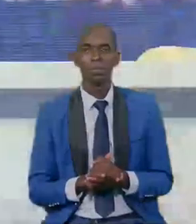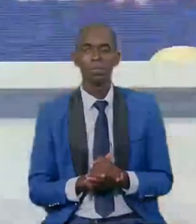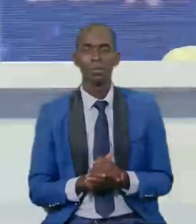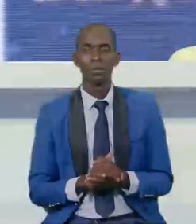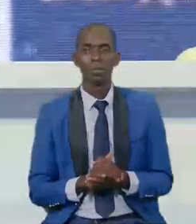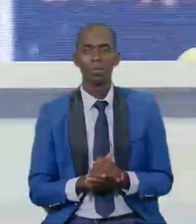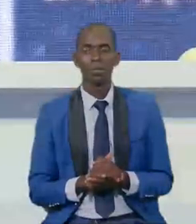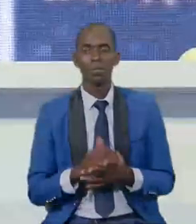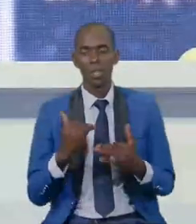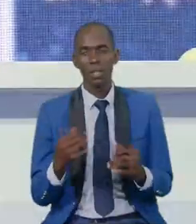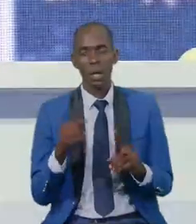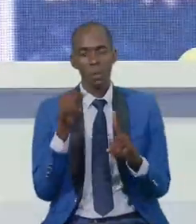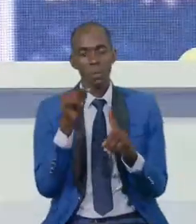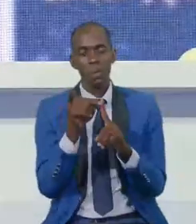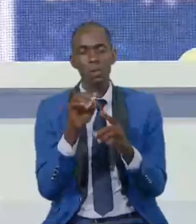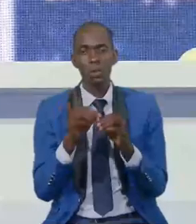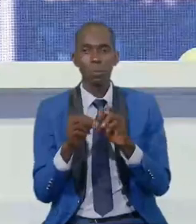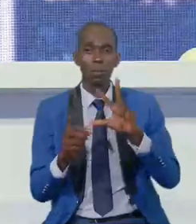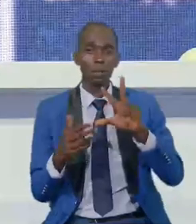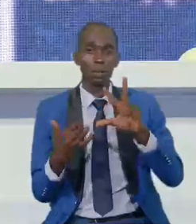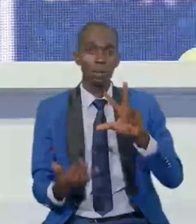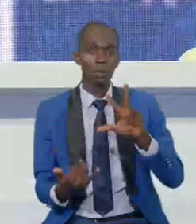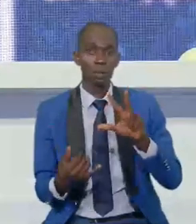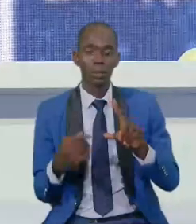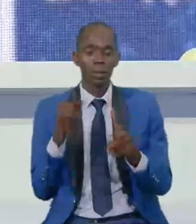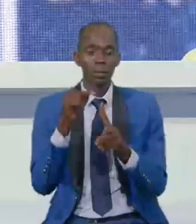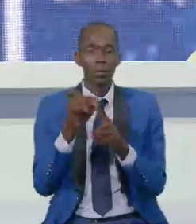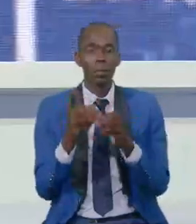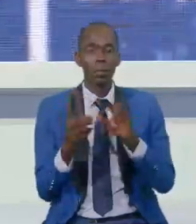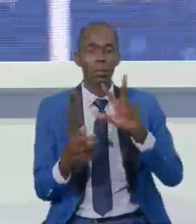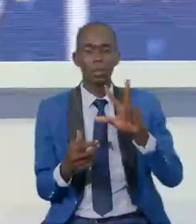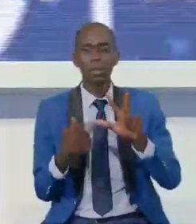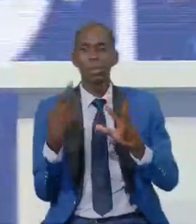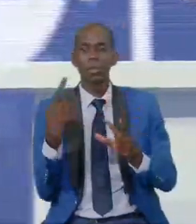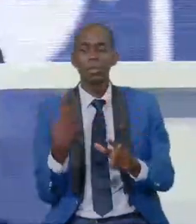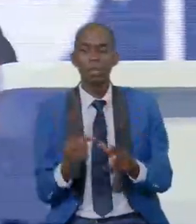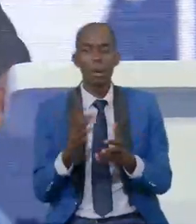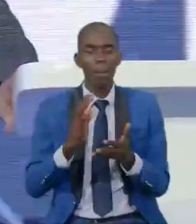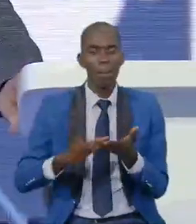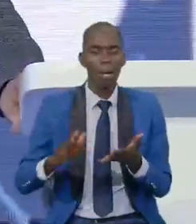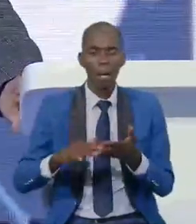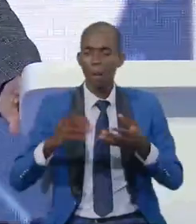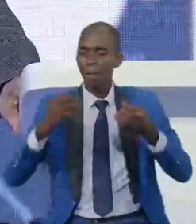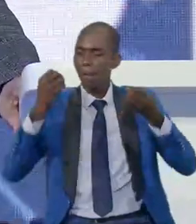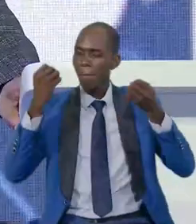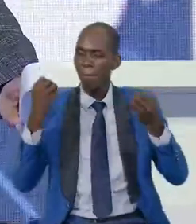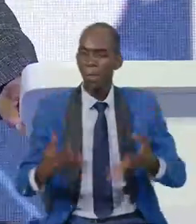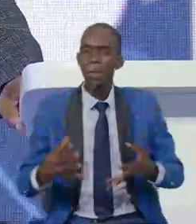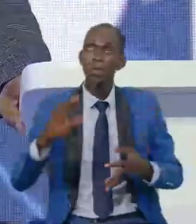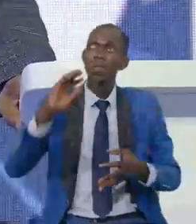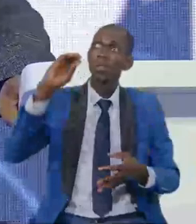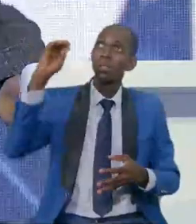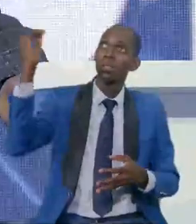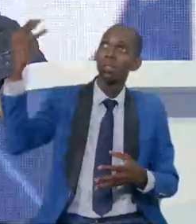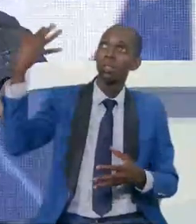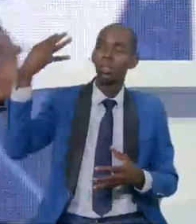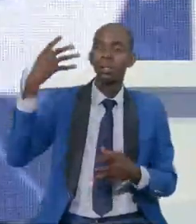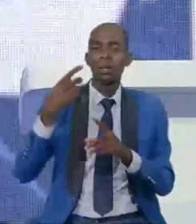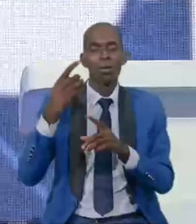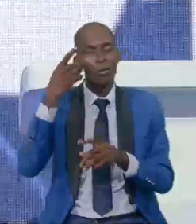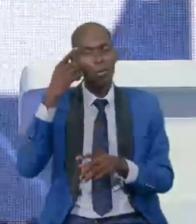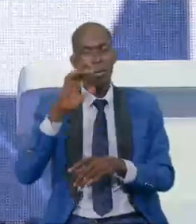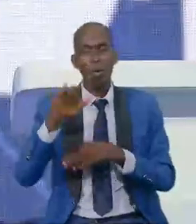I come to number three now. Je viens au troisième point. The pardoning plenteous grace for all